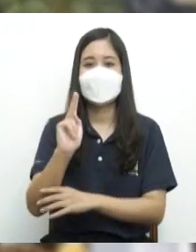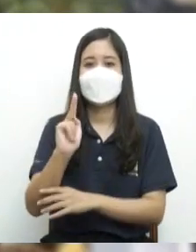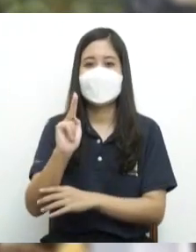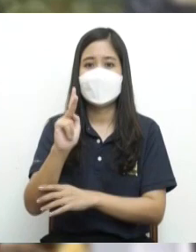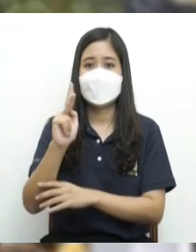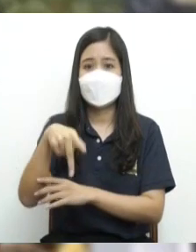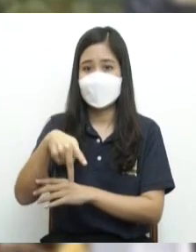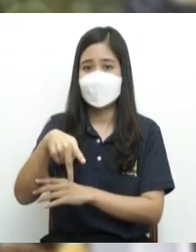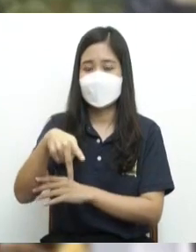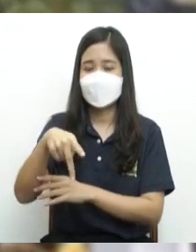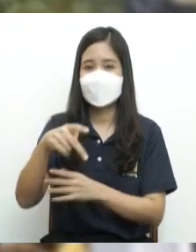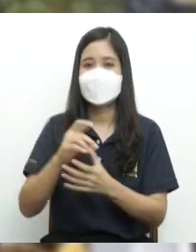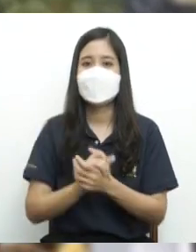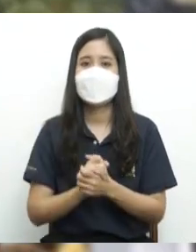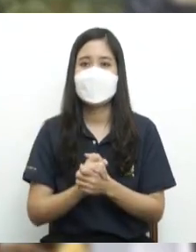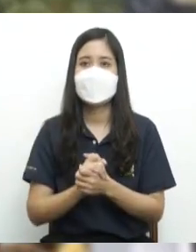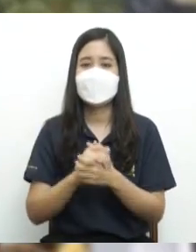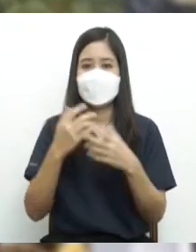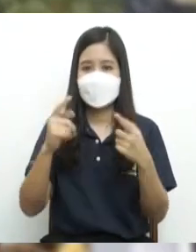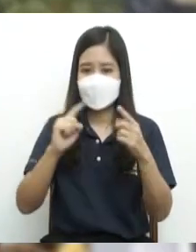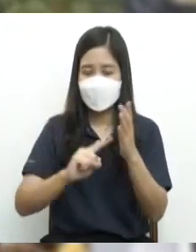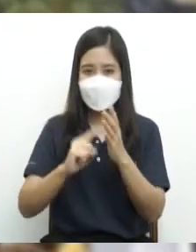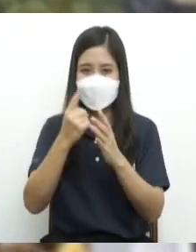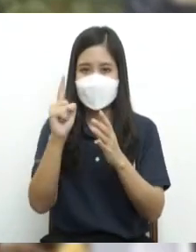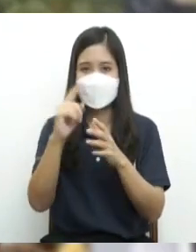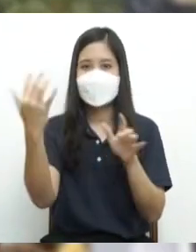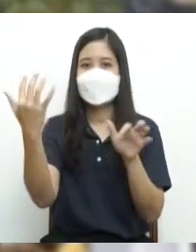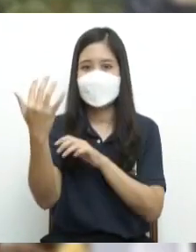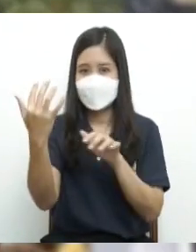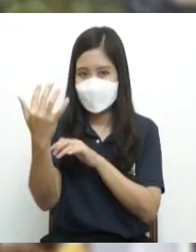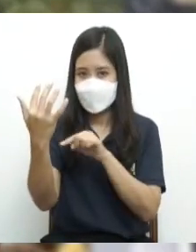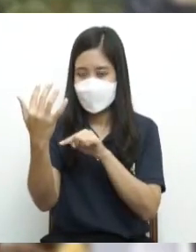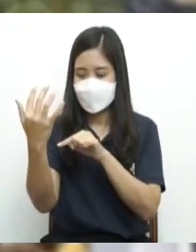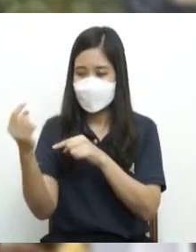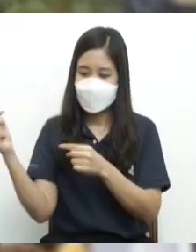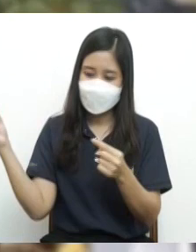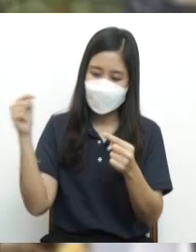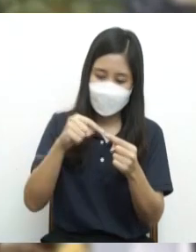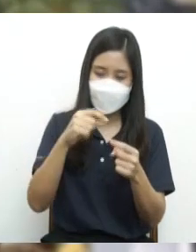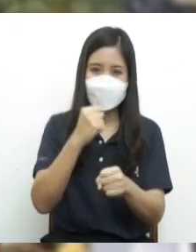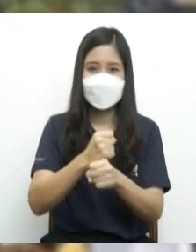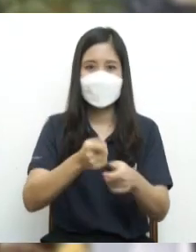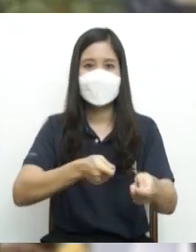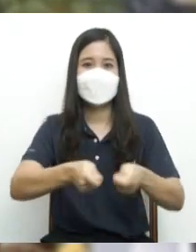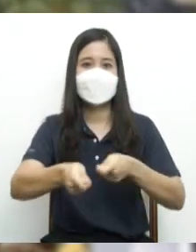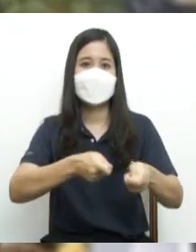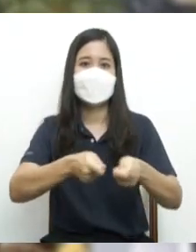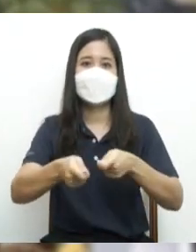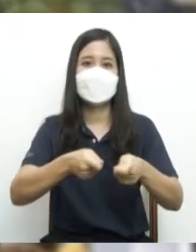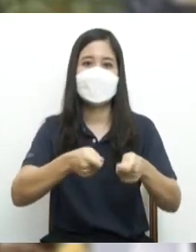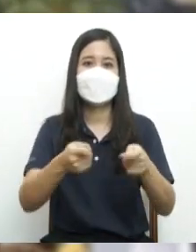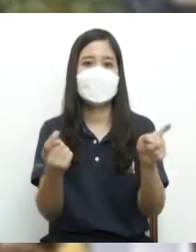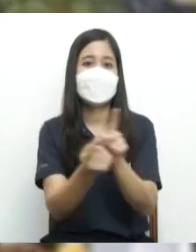รกๆคือนักวิเคราะห์นักวิชาการคอมพิวเตอร์มาสู่งานบริหารที่เป็นระดับพอหัวหน้ากลุ่มหัวหน้าฝ่ายอันนั้น